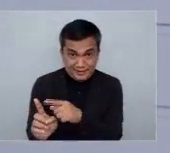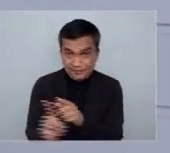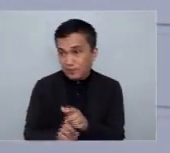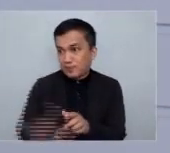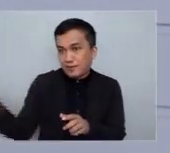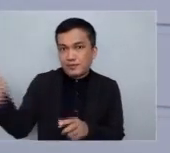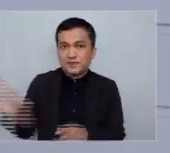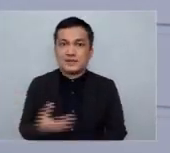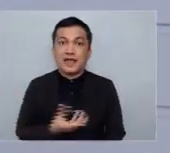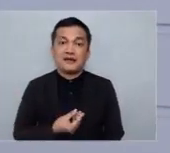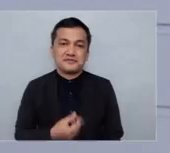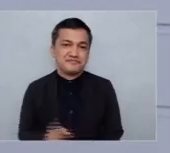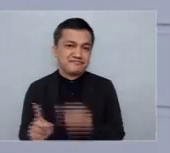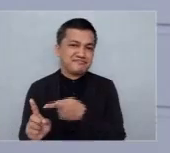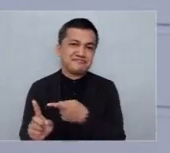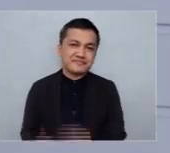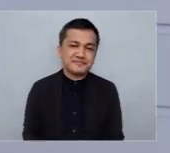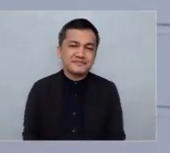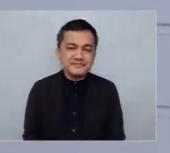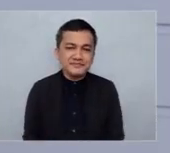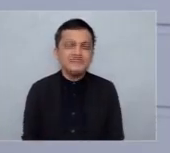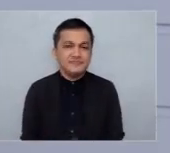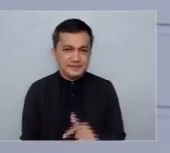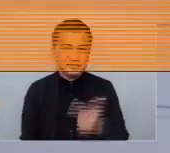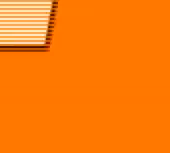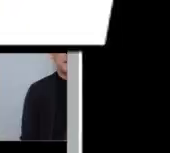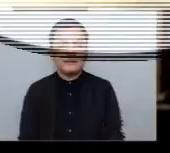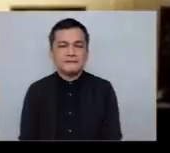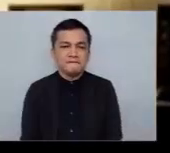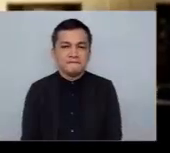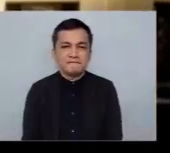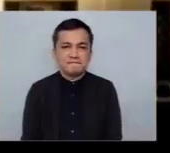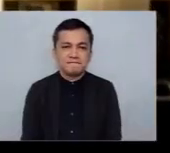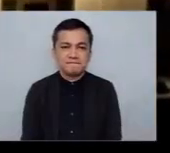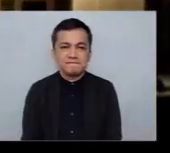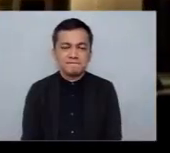takot. Nasa frontline na balitang yan si Maricel Halili.